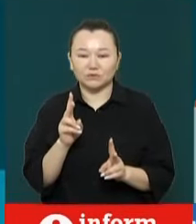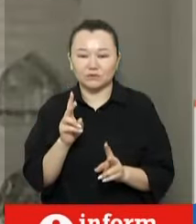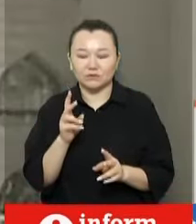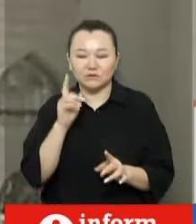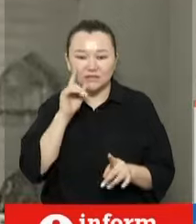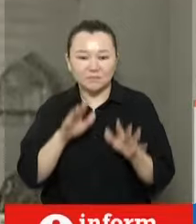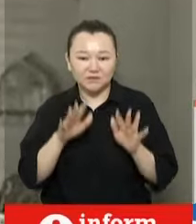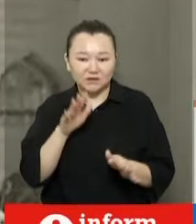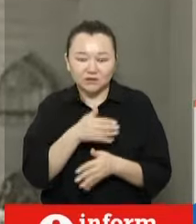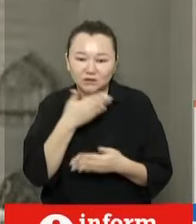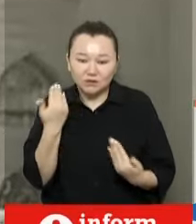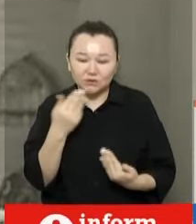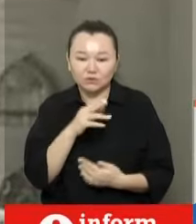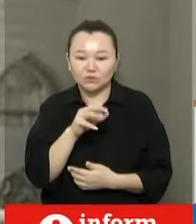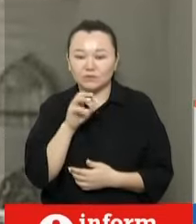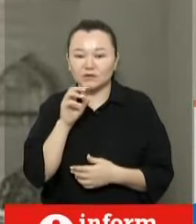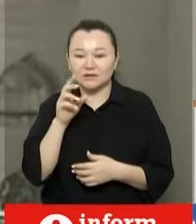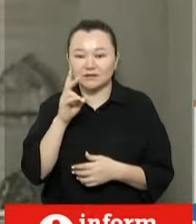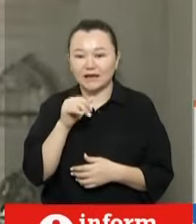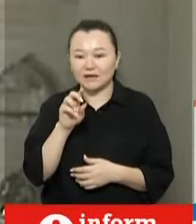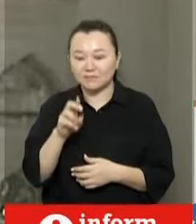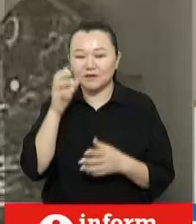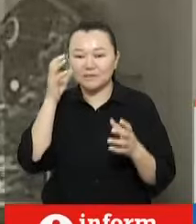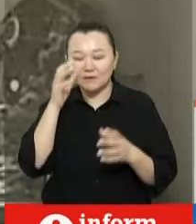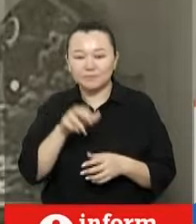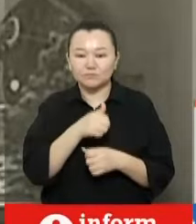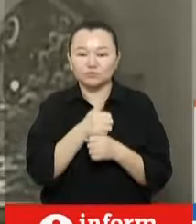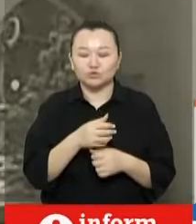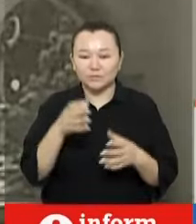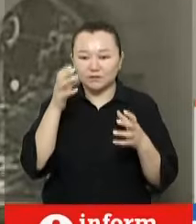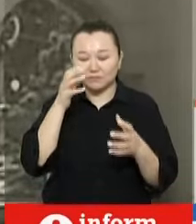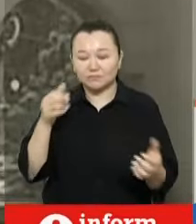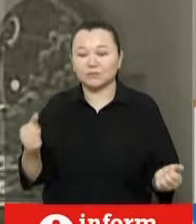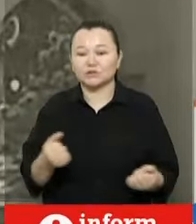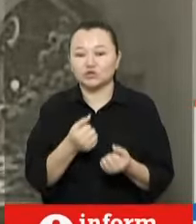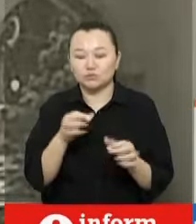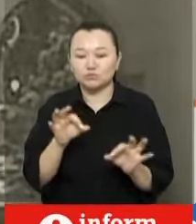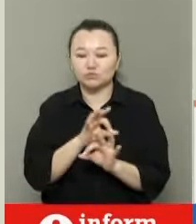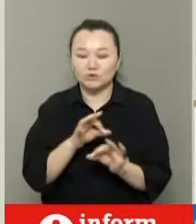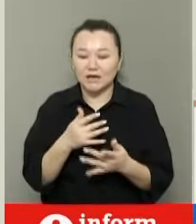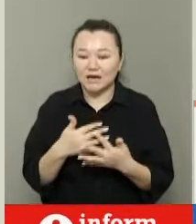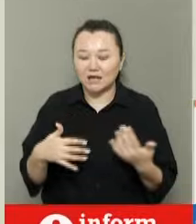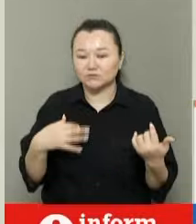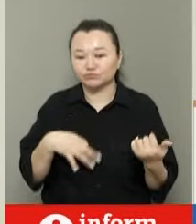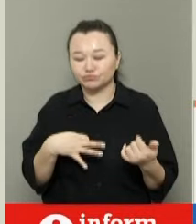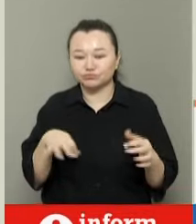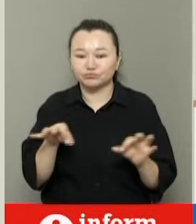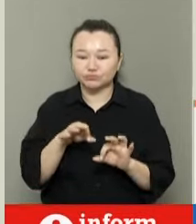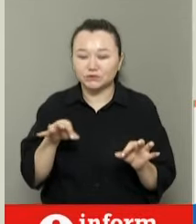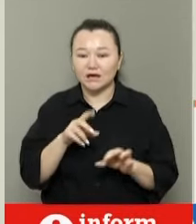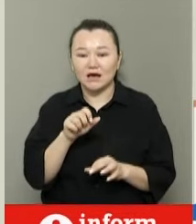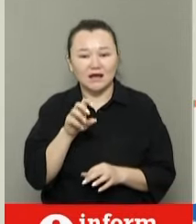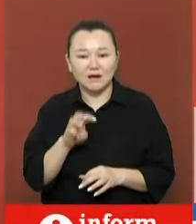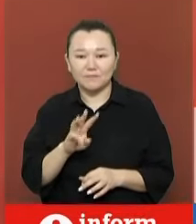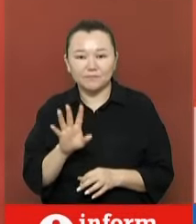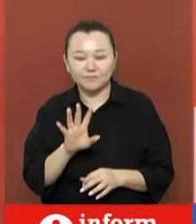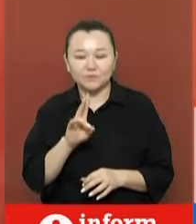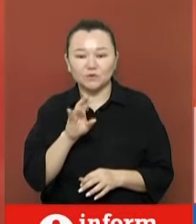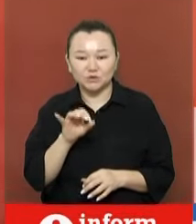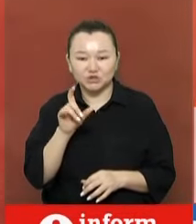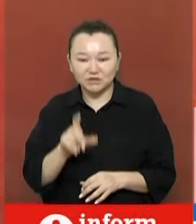жоқ. Наиб имамның сөзін Қазақстан мұсылмандар діни басқармасы да қолдап отыр. Музыкалық аспаптар мен одан шығатын әуендер харам емес, бірақ